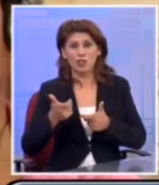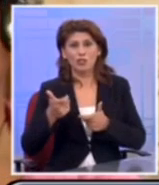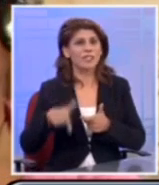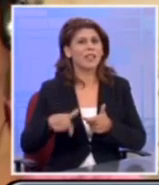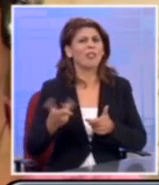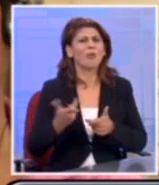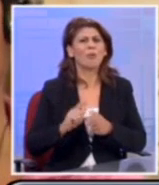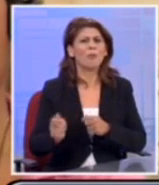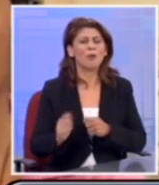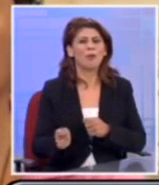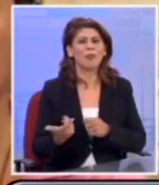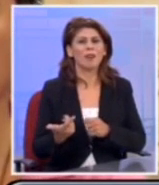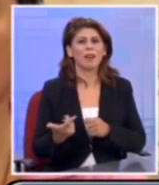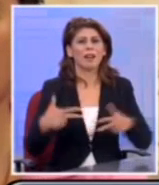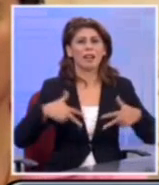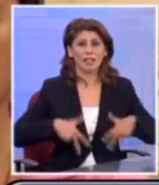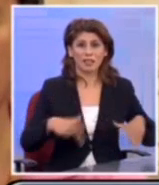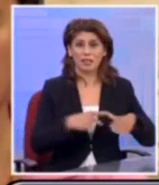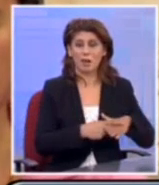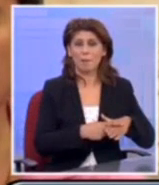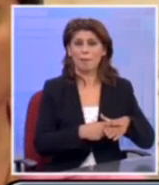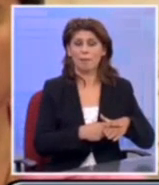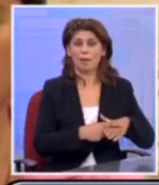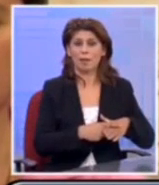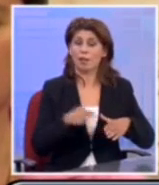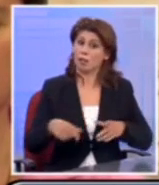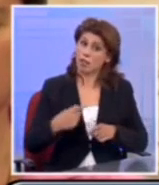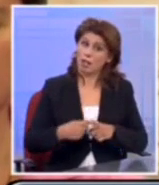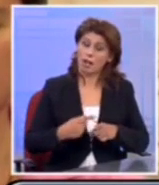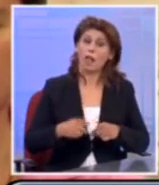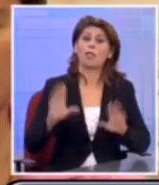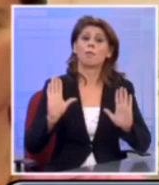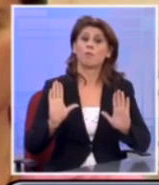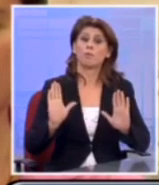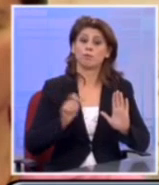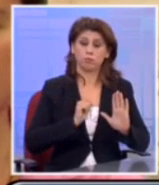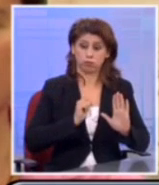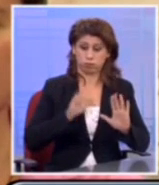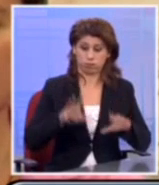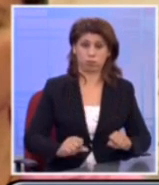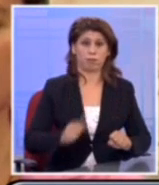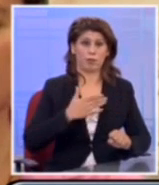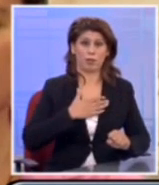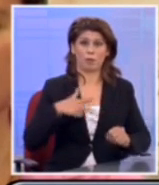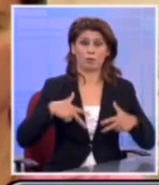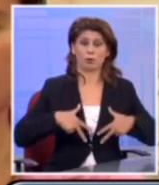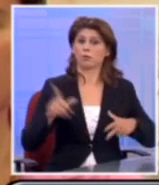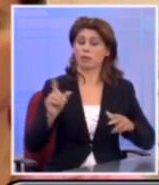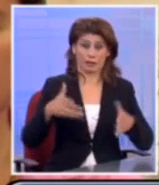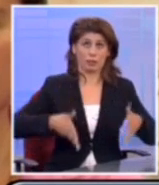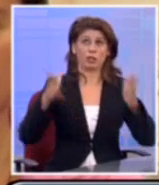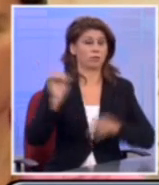πήγανε στα κρατικά ταμεία, ενώ η χώρα, η οποία δεν ήταν πλέον ιδιοκτήτρια αυτών των κτηρίων,